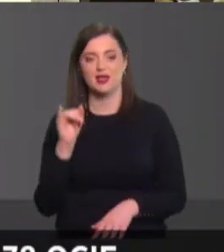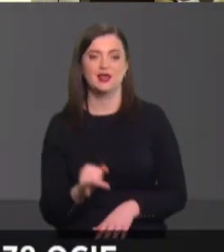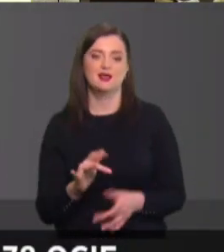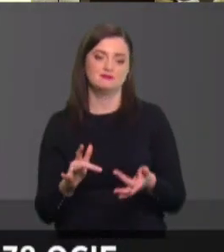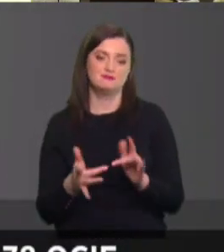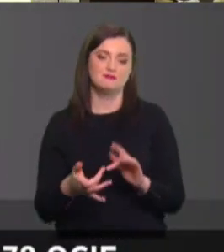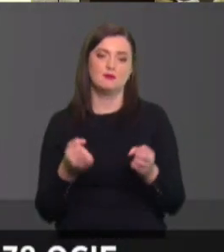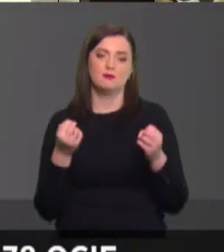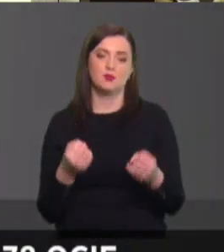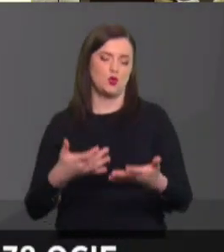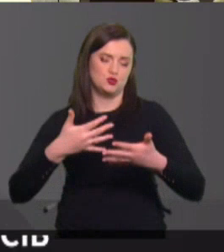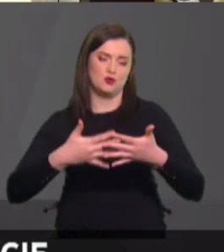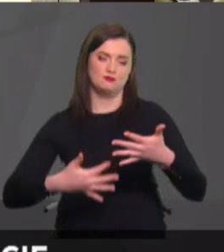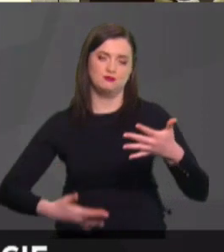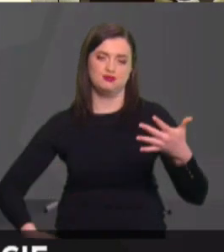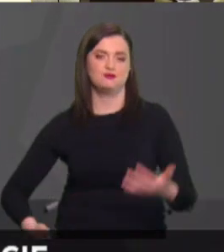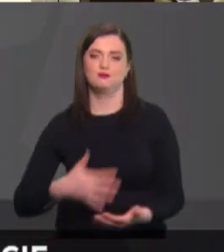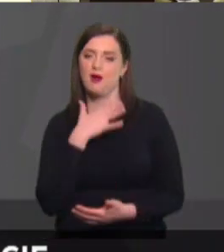соцмережі просто рясніють коментарями.